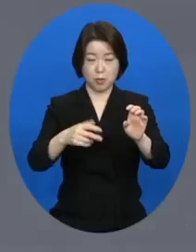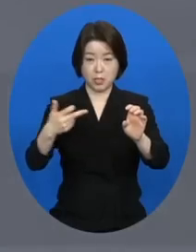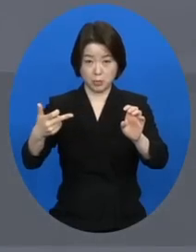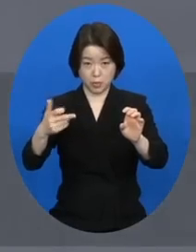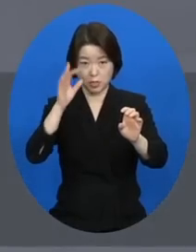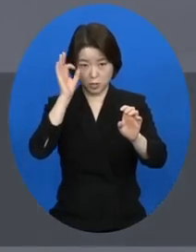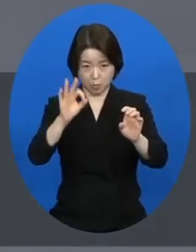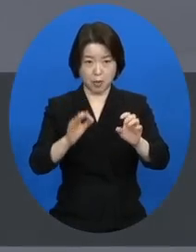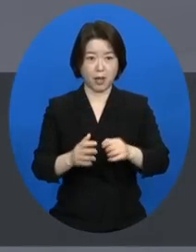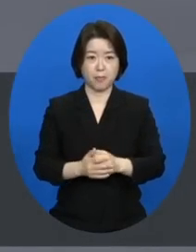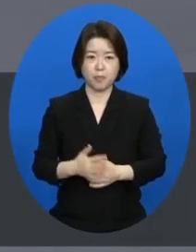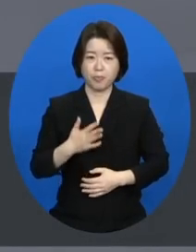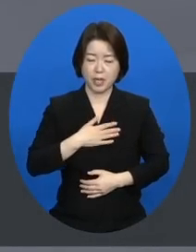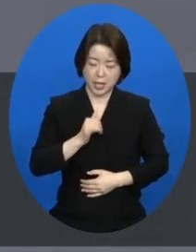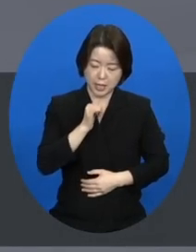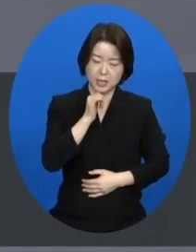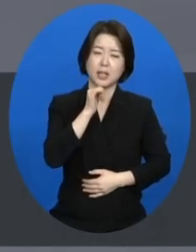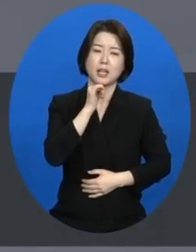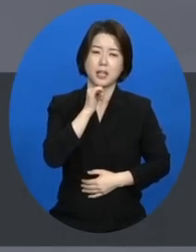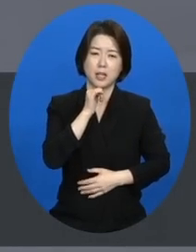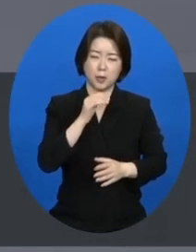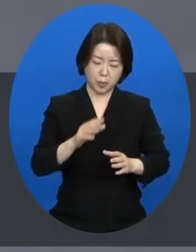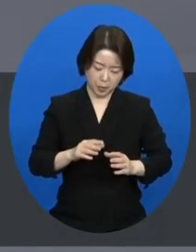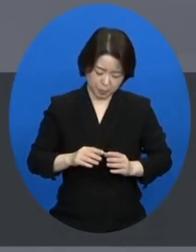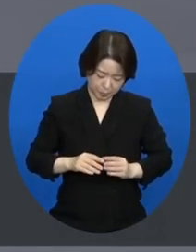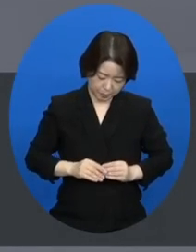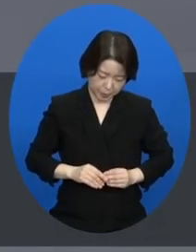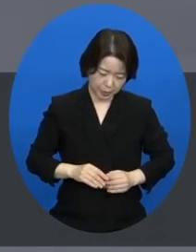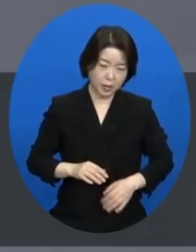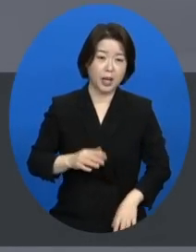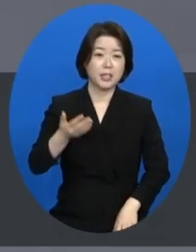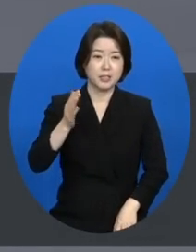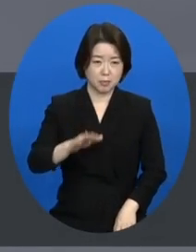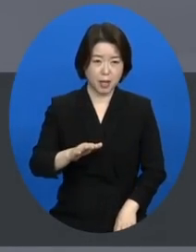17절이에요. 나는 가난하고 궁핍하오나